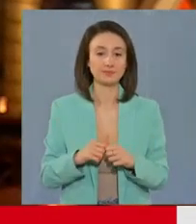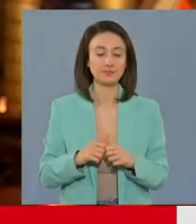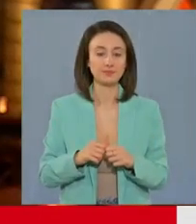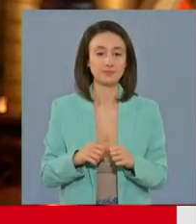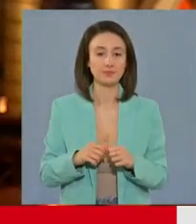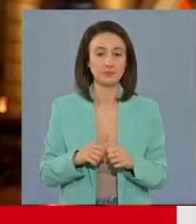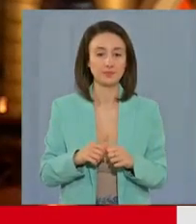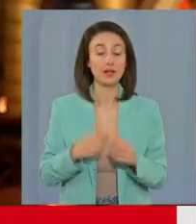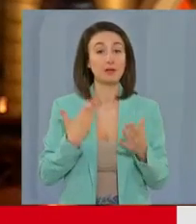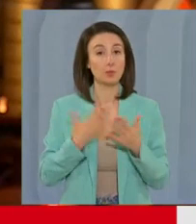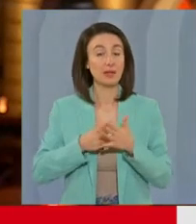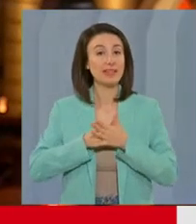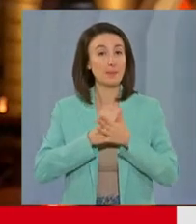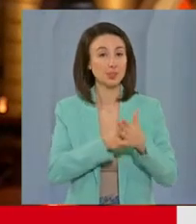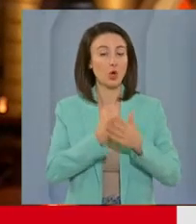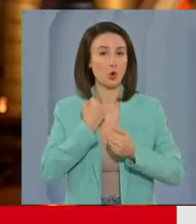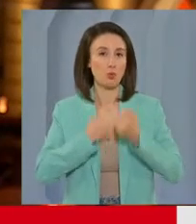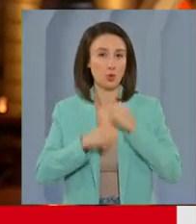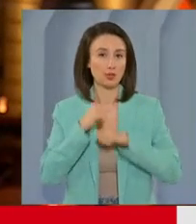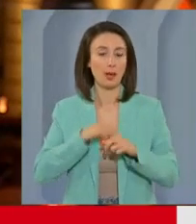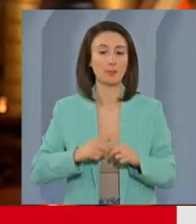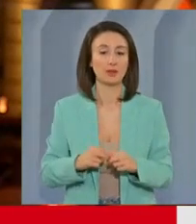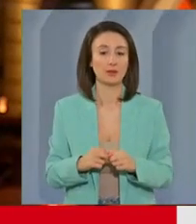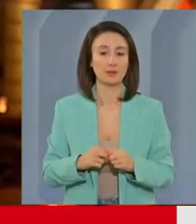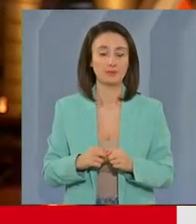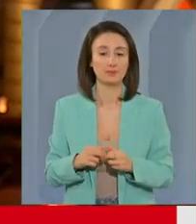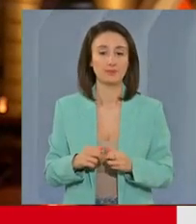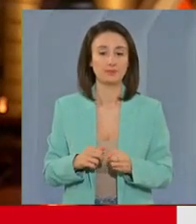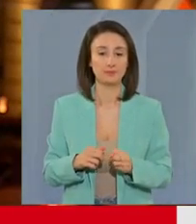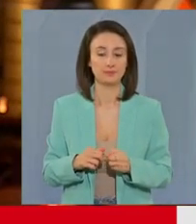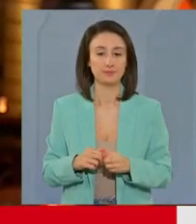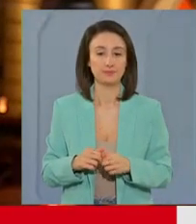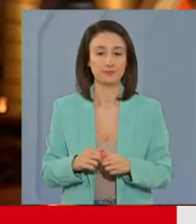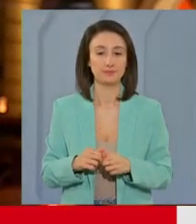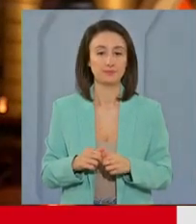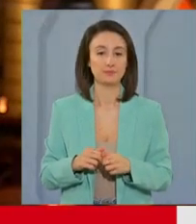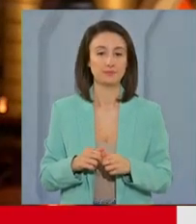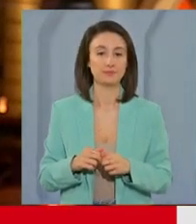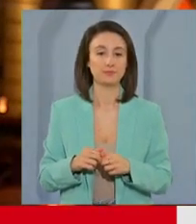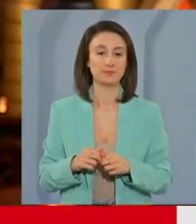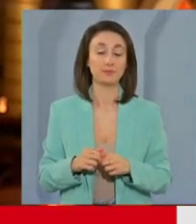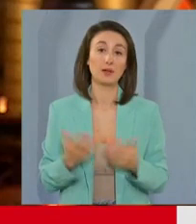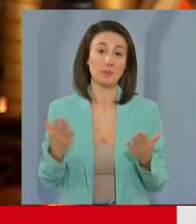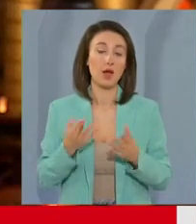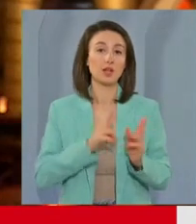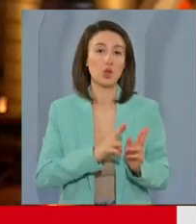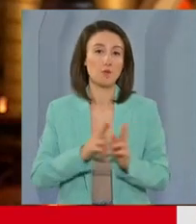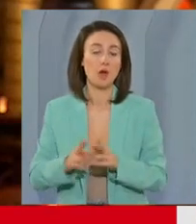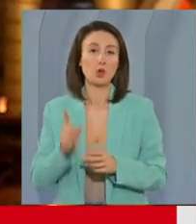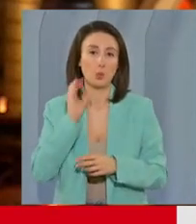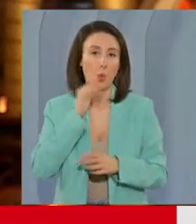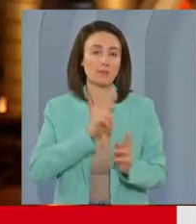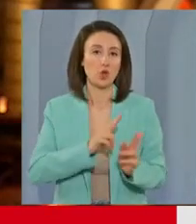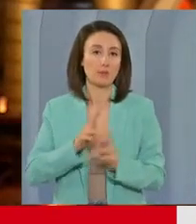încât te împinge la comportamente ă comportamente pe care În mod normal un om